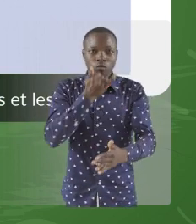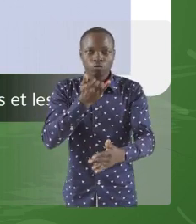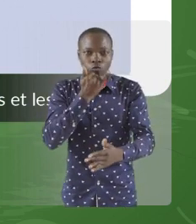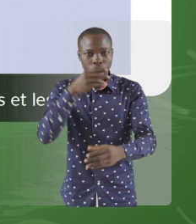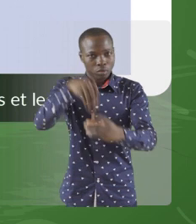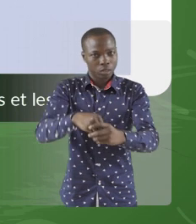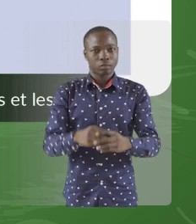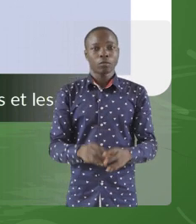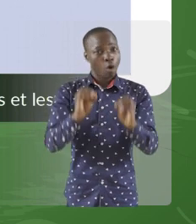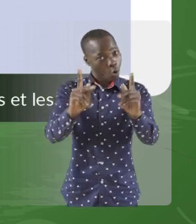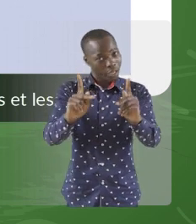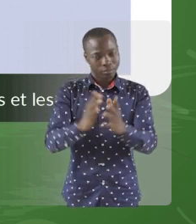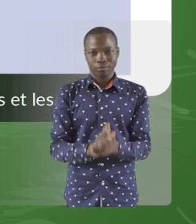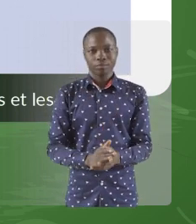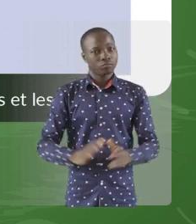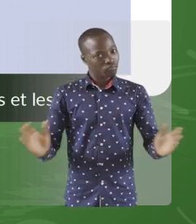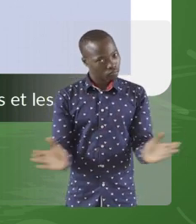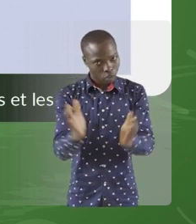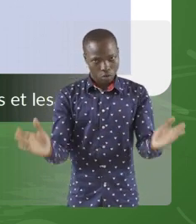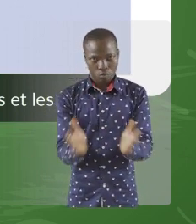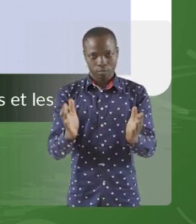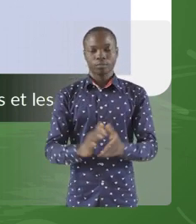dans quelques instants.